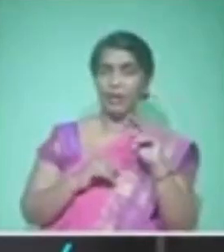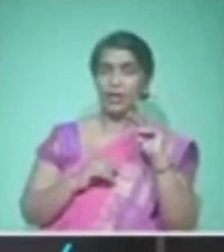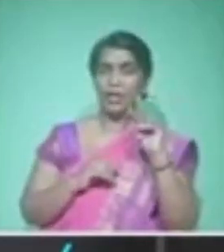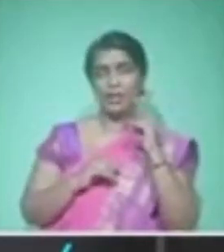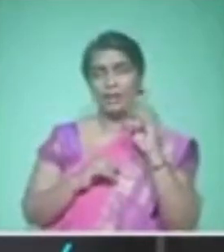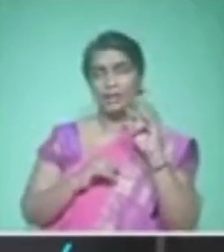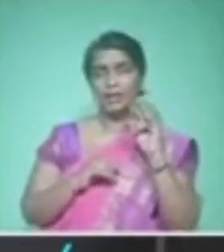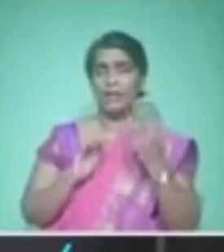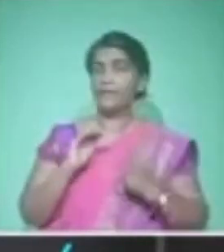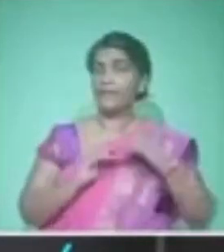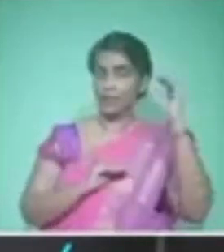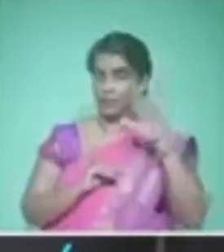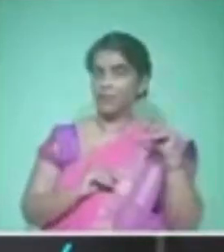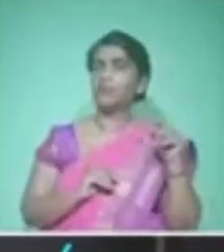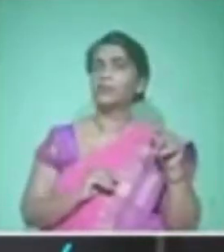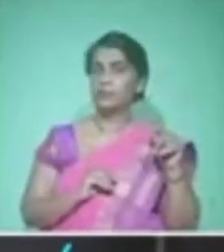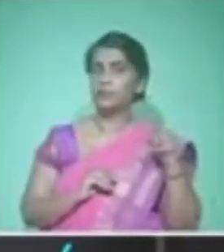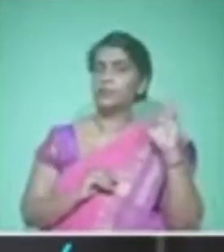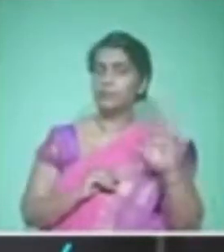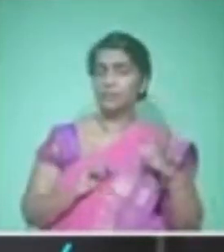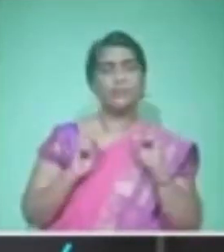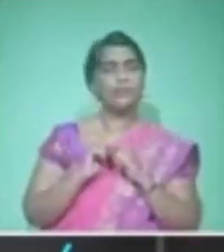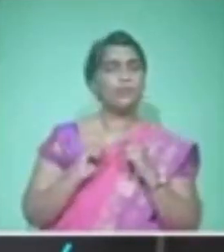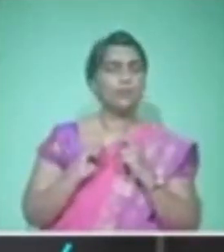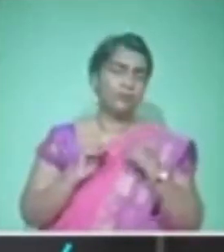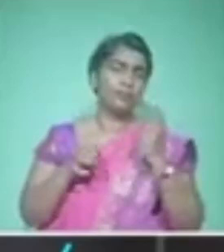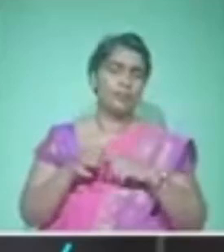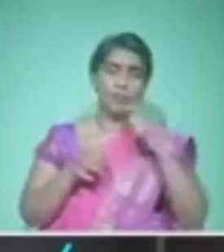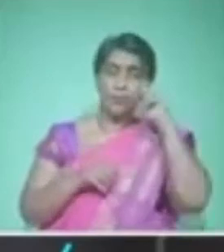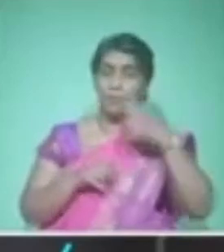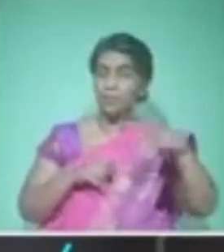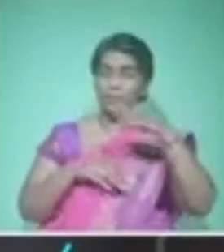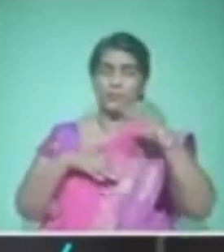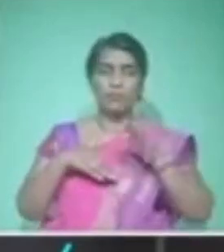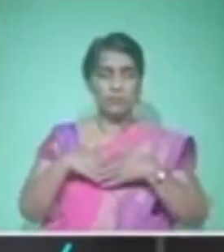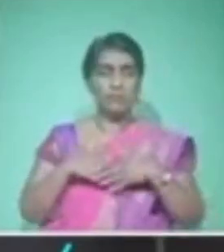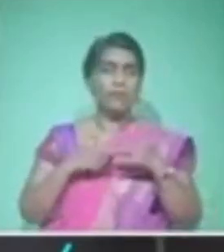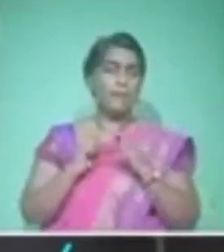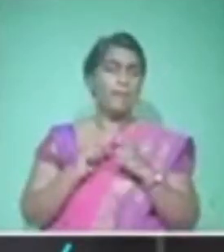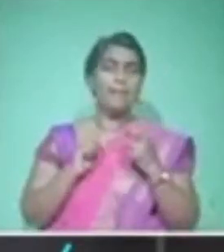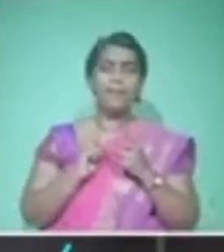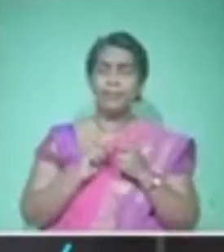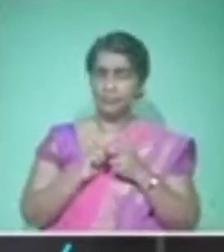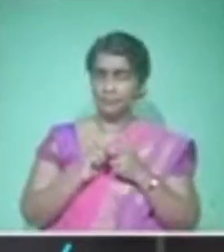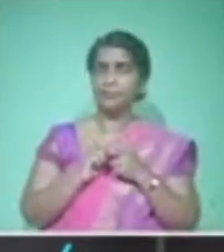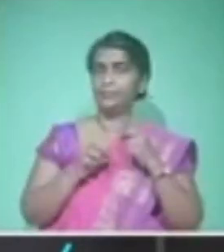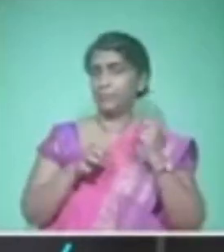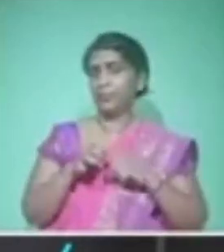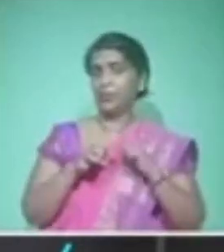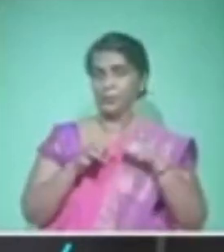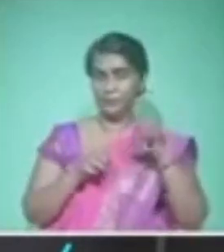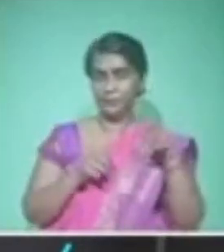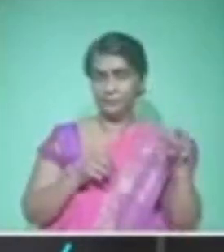ඉහළ යනවා. ඉතින් ඒක තමයි උතුන තියෙන ගැටලුව ප්‍රශ්නය. මිනිස්සුන්ට මූණ දෙන්න වෙලා තියෙන ප්‍රශ්නය